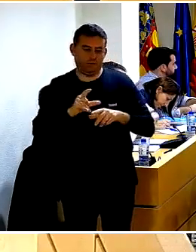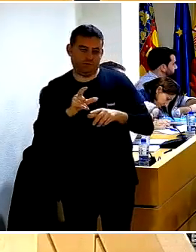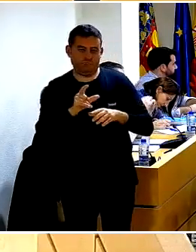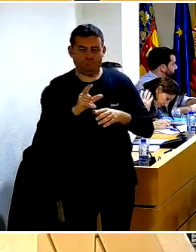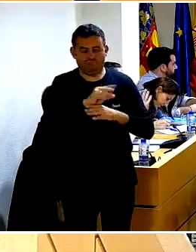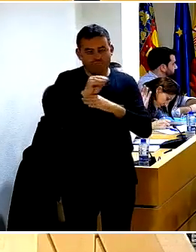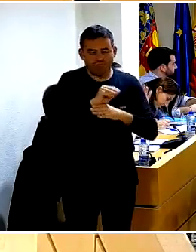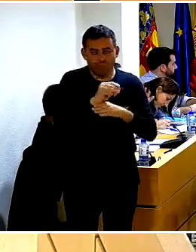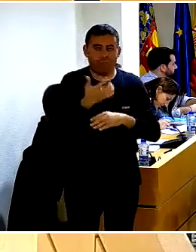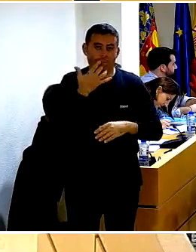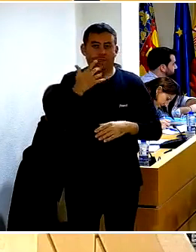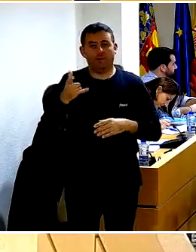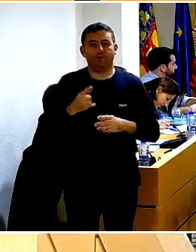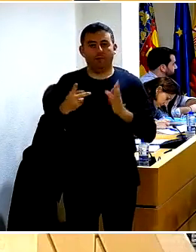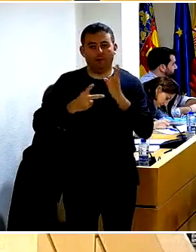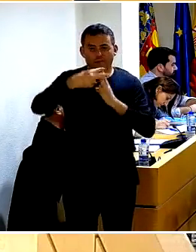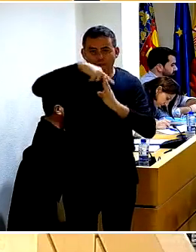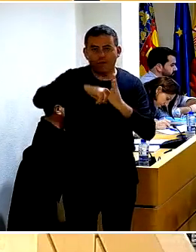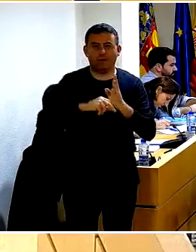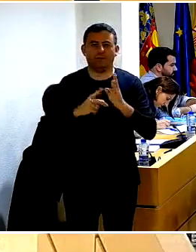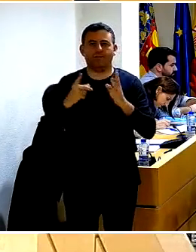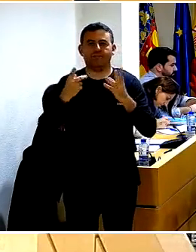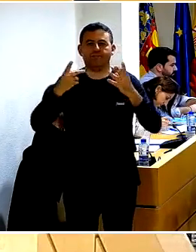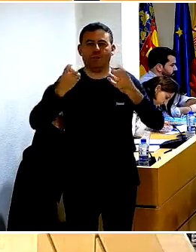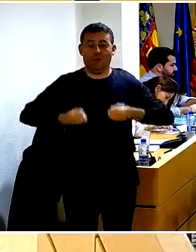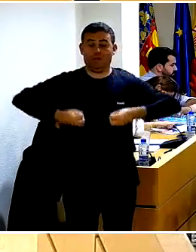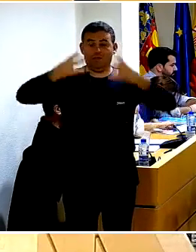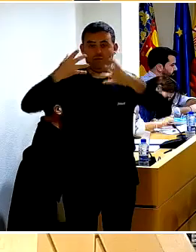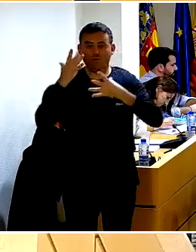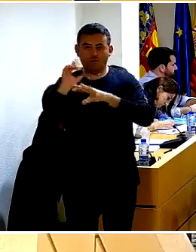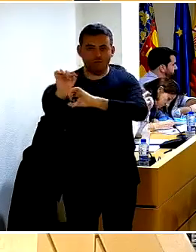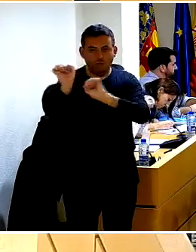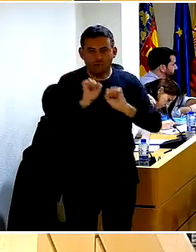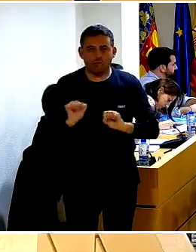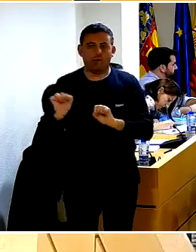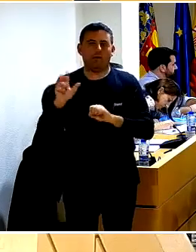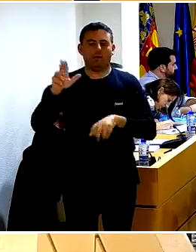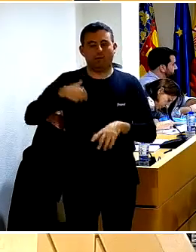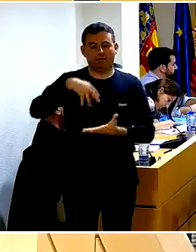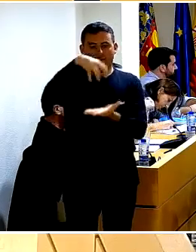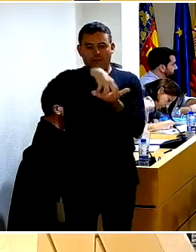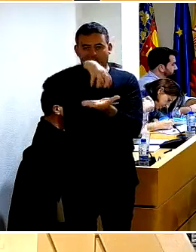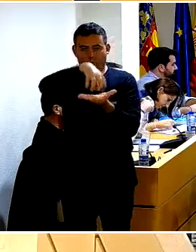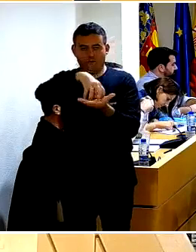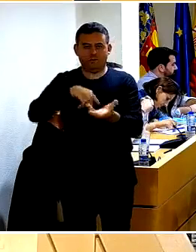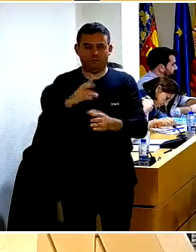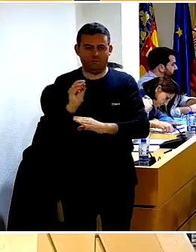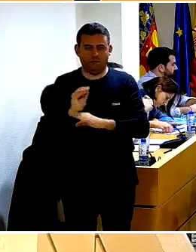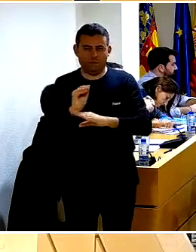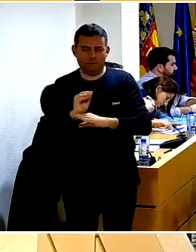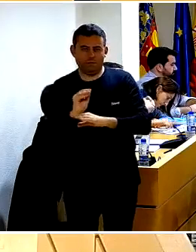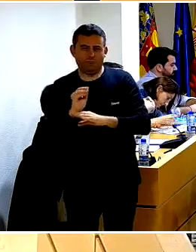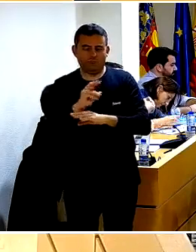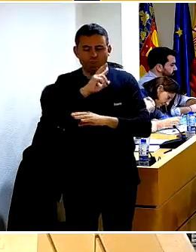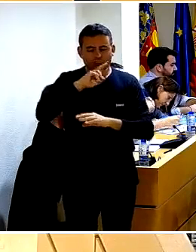neteja d'edificis i neteja viària, en obres i manteniment d'instal·lacions, però també en augment i millora dels mitjans